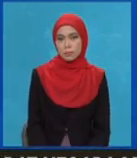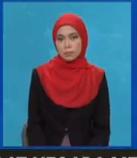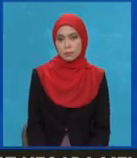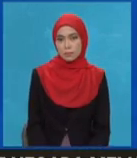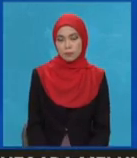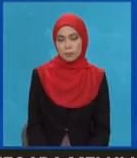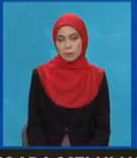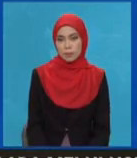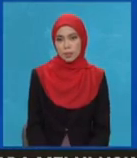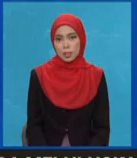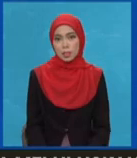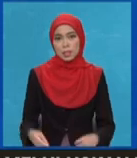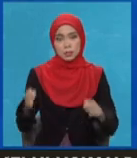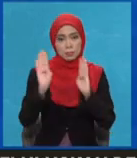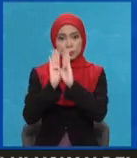bahagian